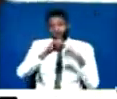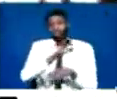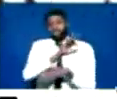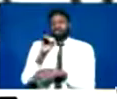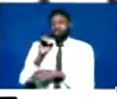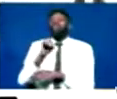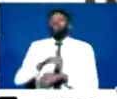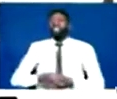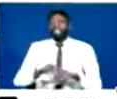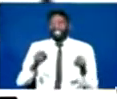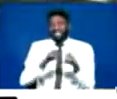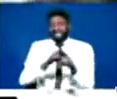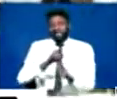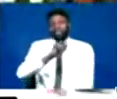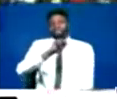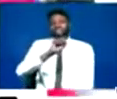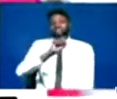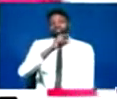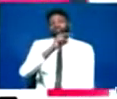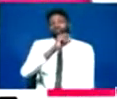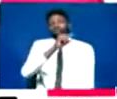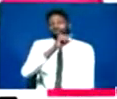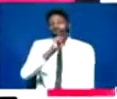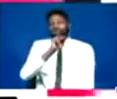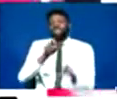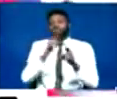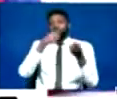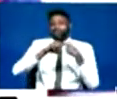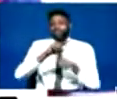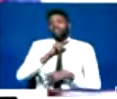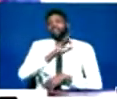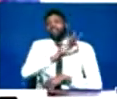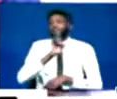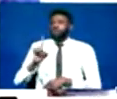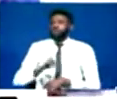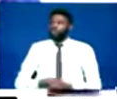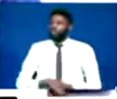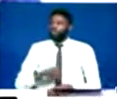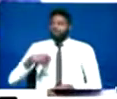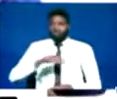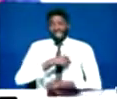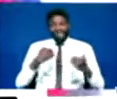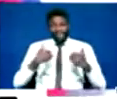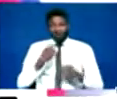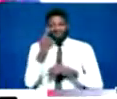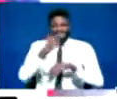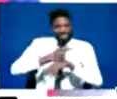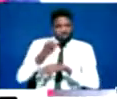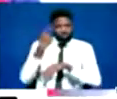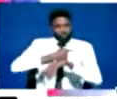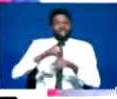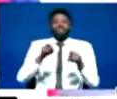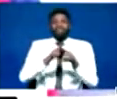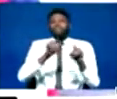Nayo Ukesgoni ikaishinda Mwitoti 6-3. We shall only have one day or two days. Then from there we jump into action in Arusha. So we